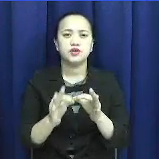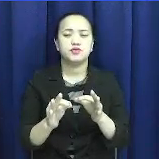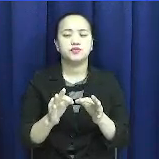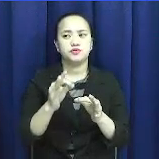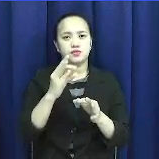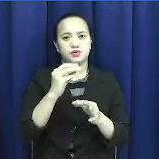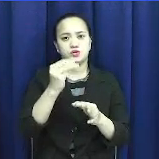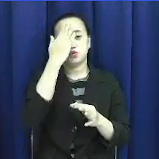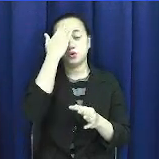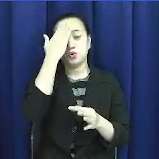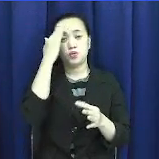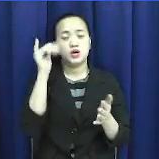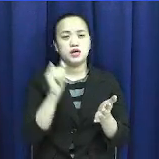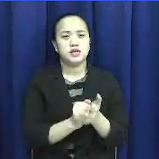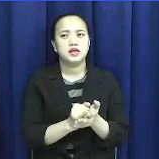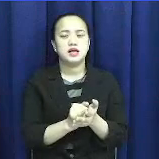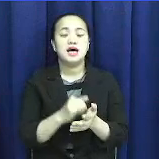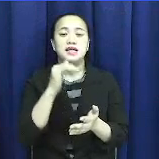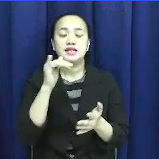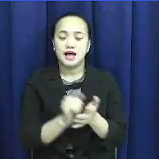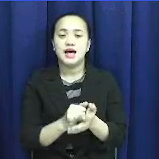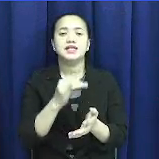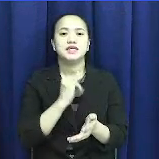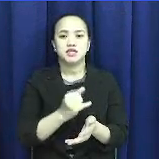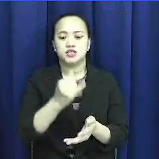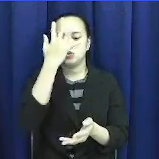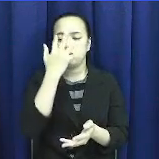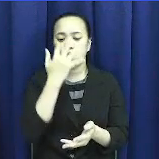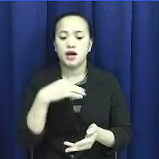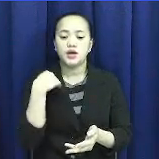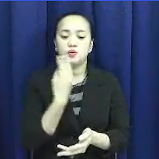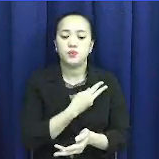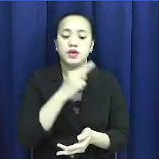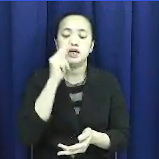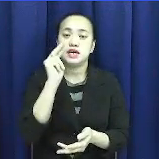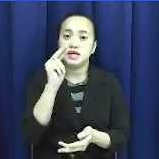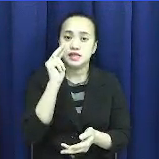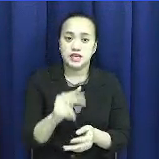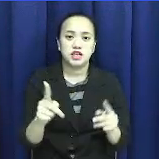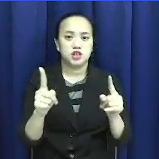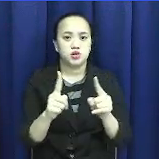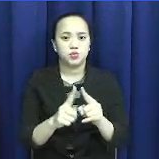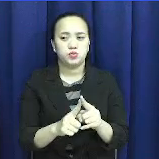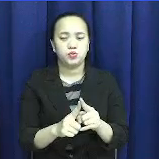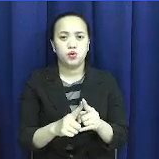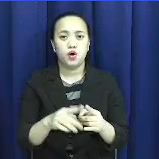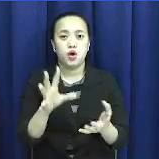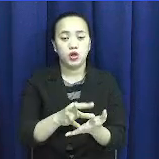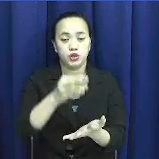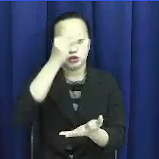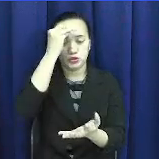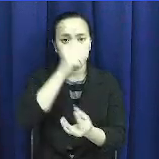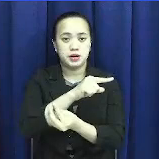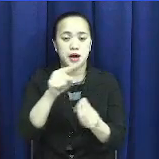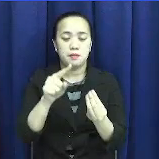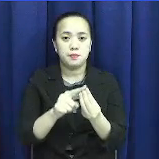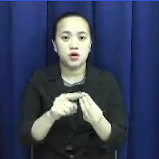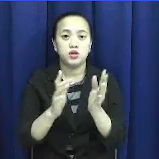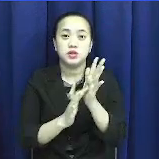mga kapatid. Pinag-aaralan po natin dito yung doktrina po ng Biblia at ito po yung